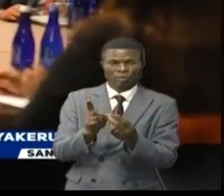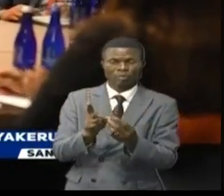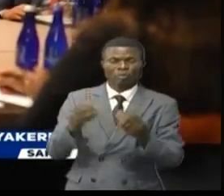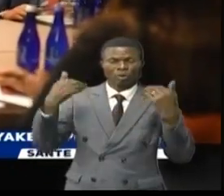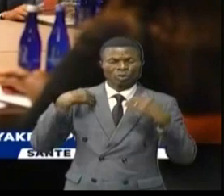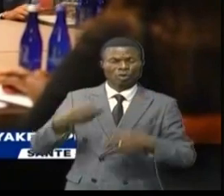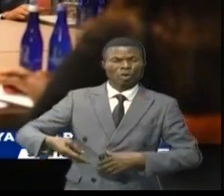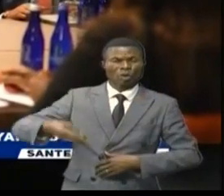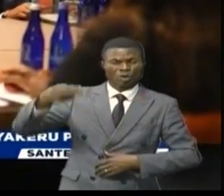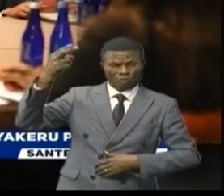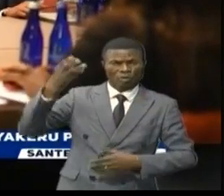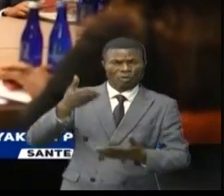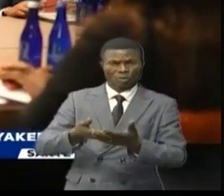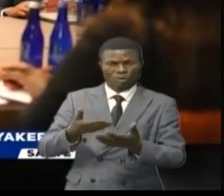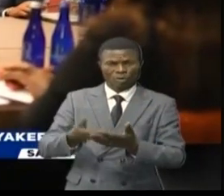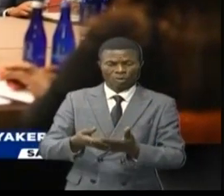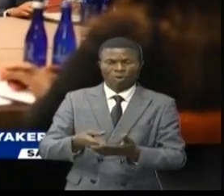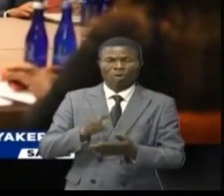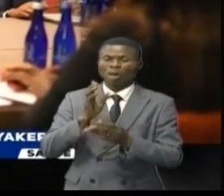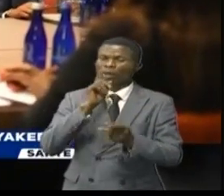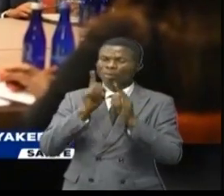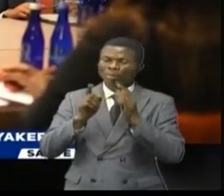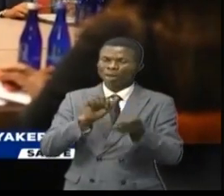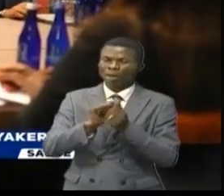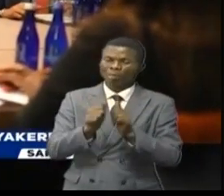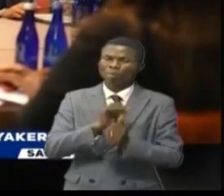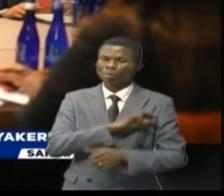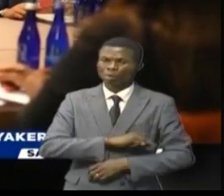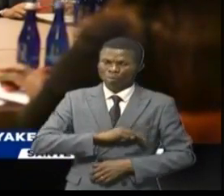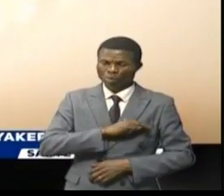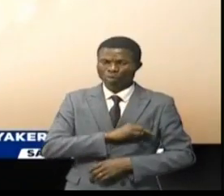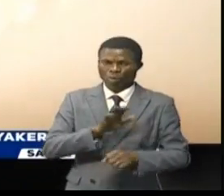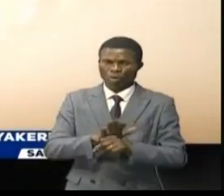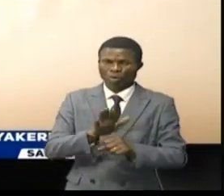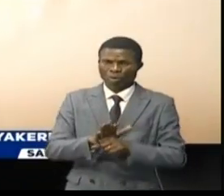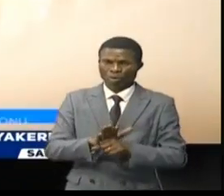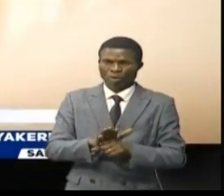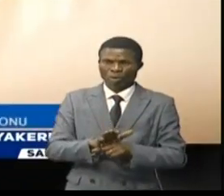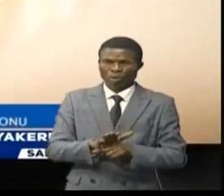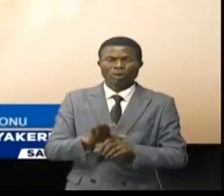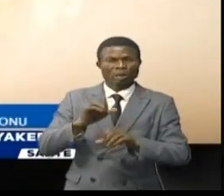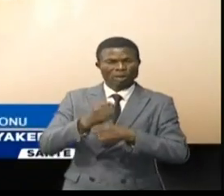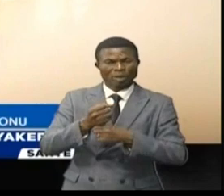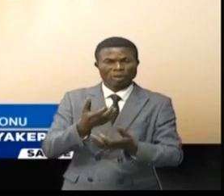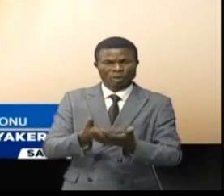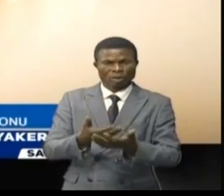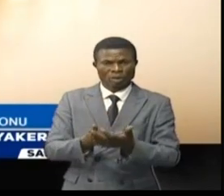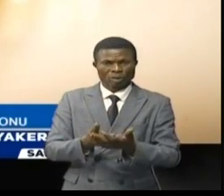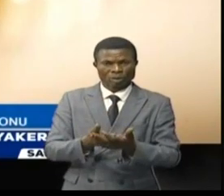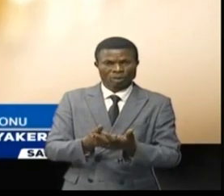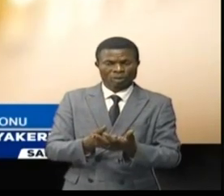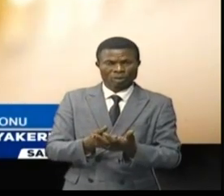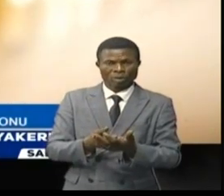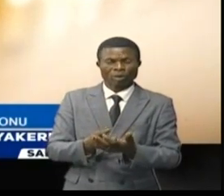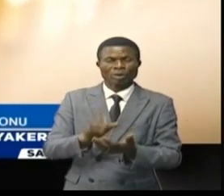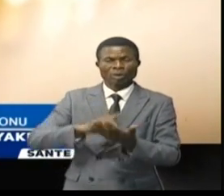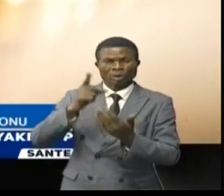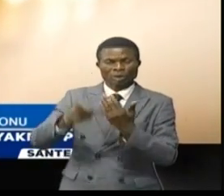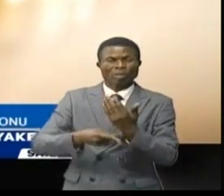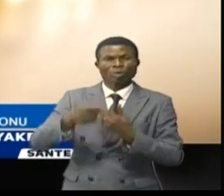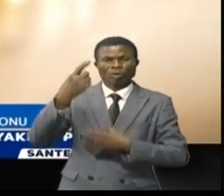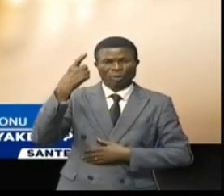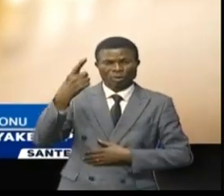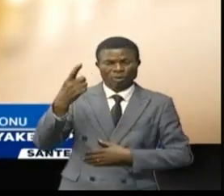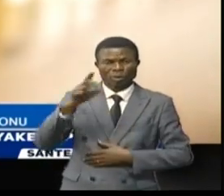Tree Fund, M. Arnaud Moran, qui souhaiterait faire un projet, initier un projet